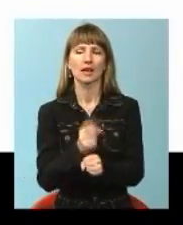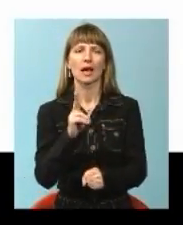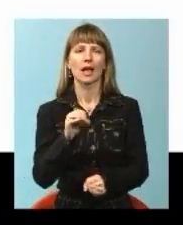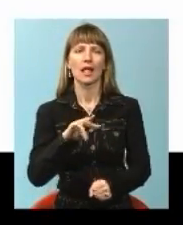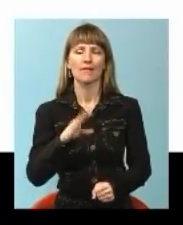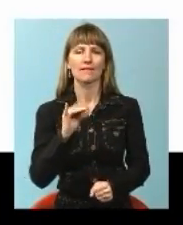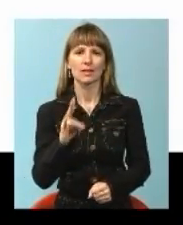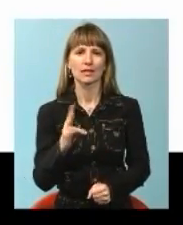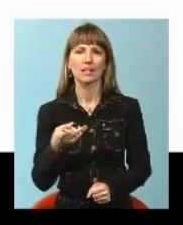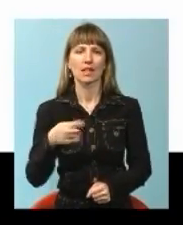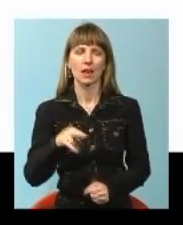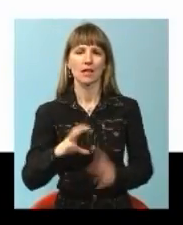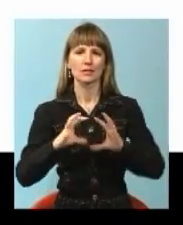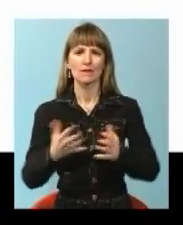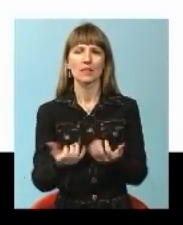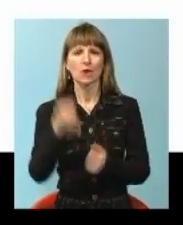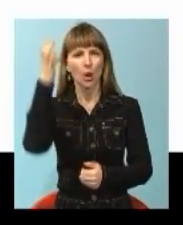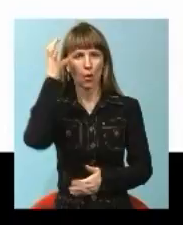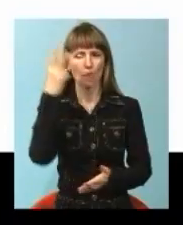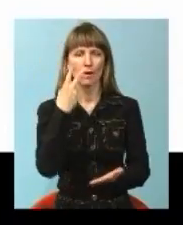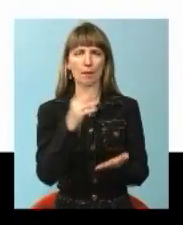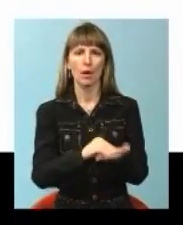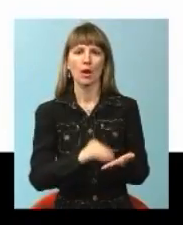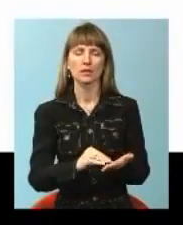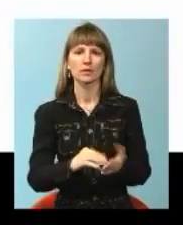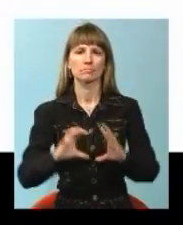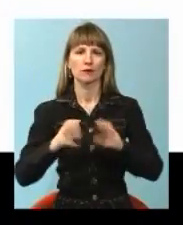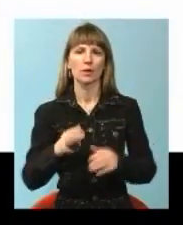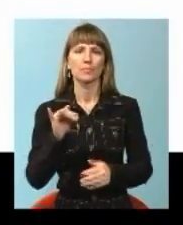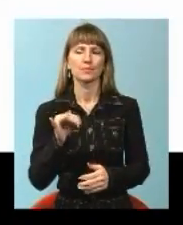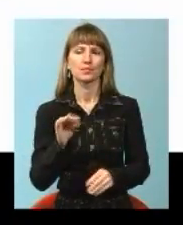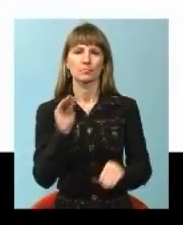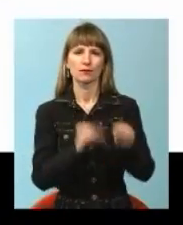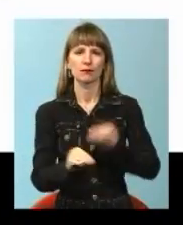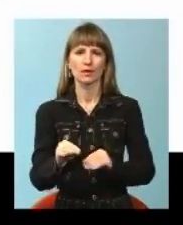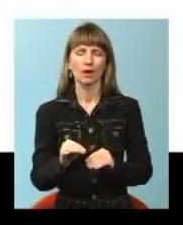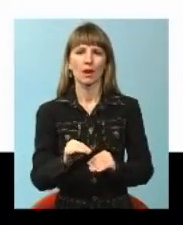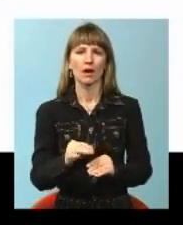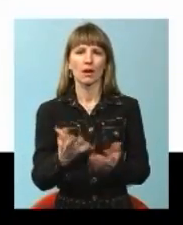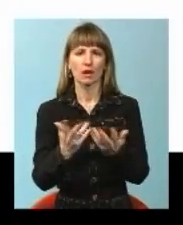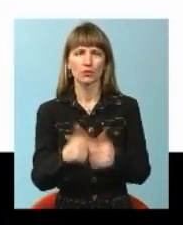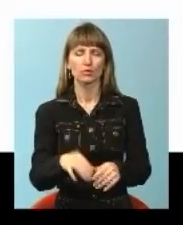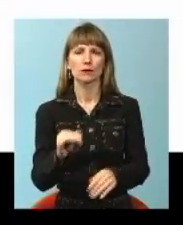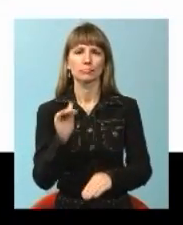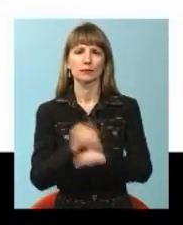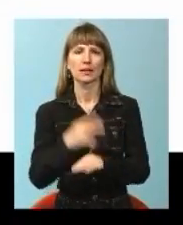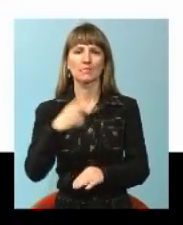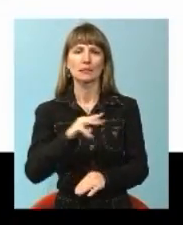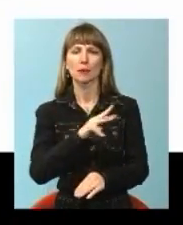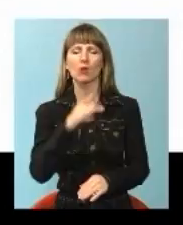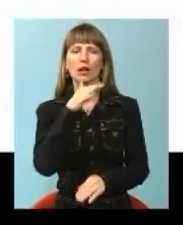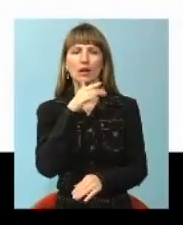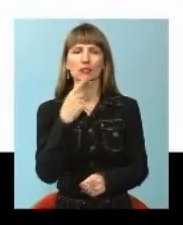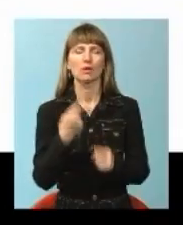тільки для Землі. Він взяв наукові показники з копалень світу, підставив їх у свої розробки розрахунки і отримав 20 мільйонів років.